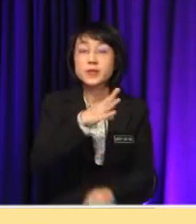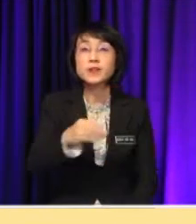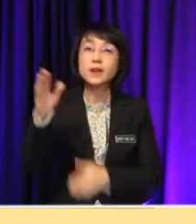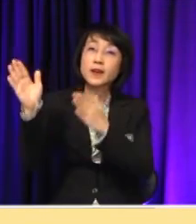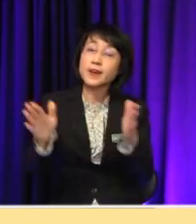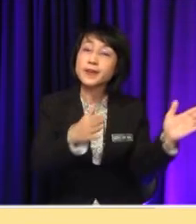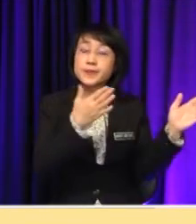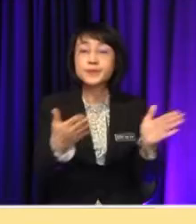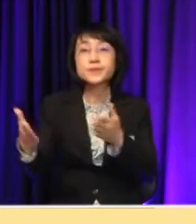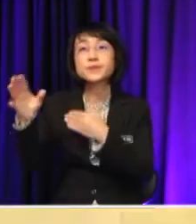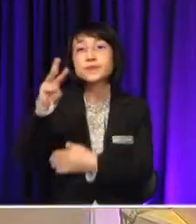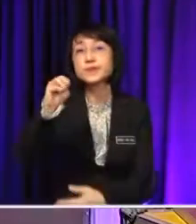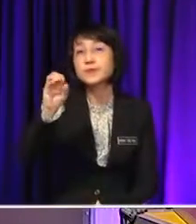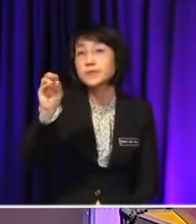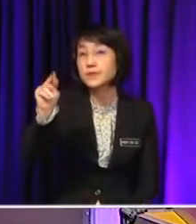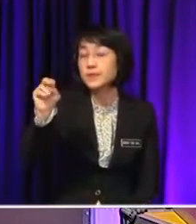laut